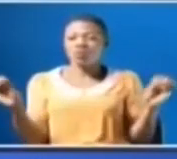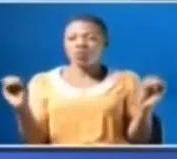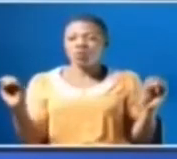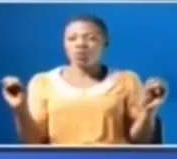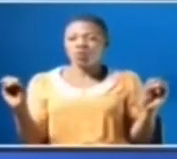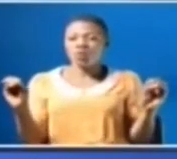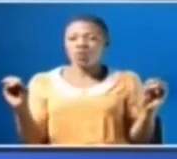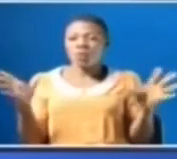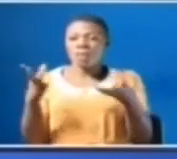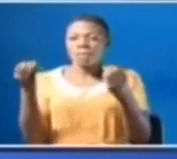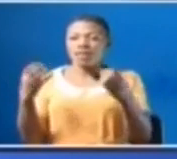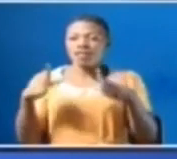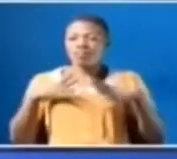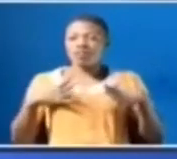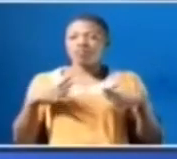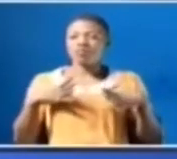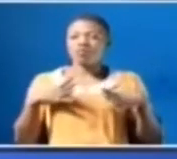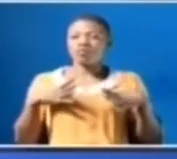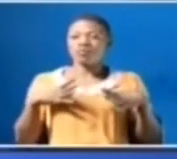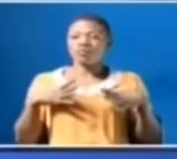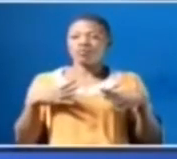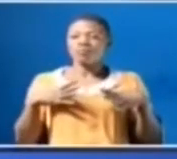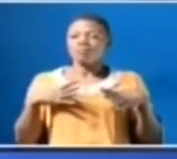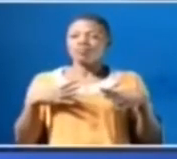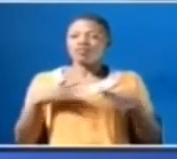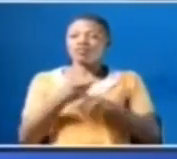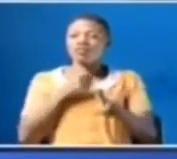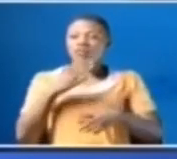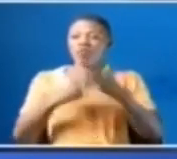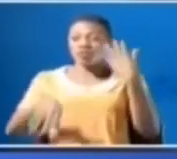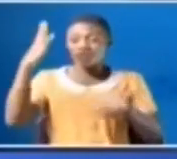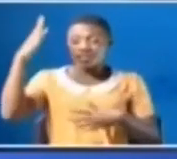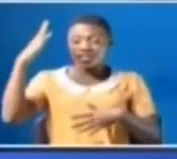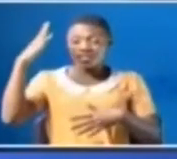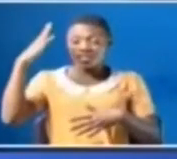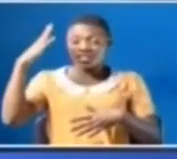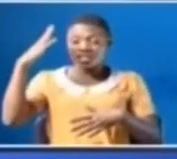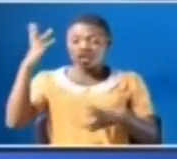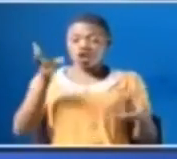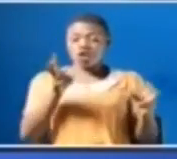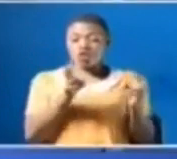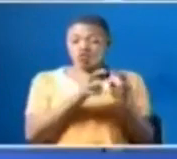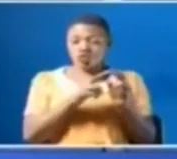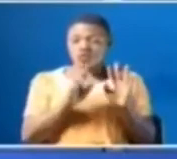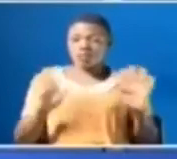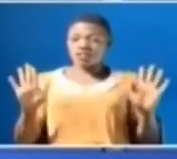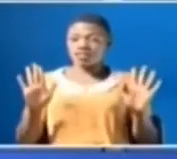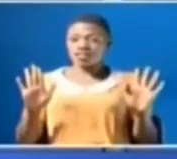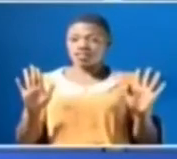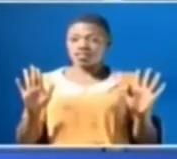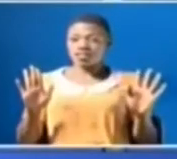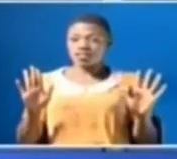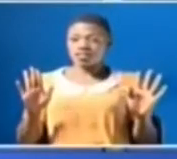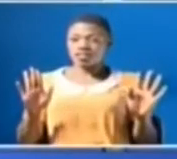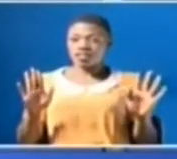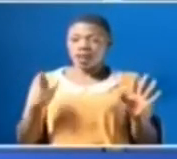wanatoka university, they're contributing more from the consultancy perspective. But ikija kwenye kufanya yenyewe, they would even rather pick guys